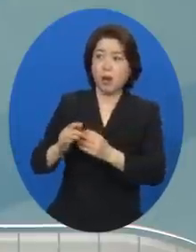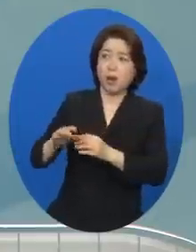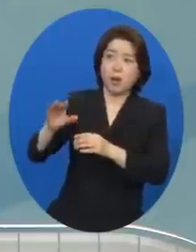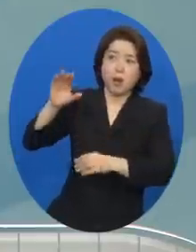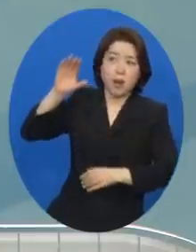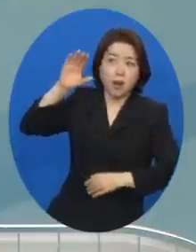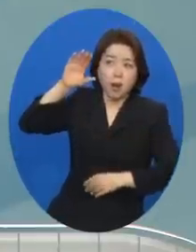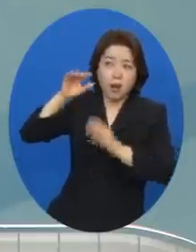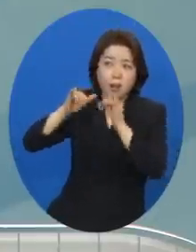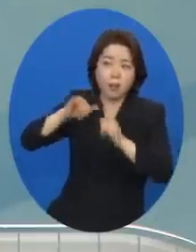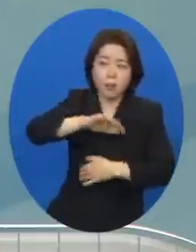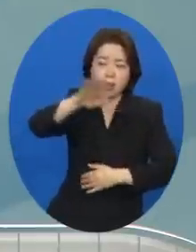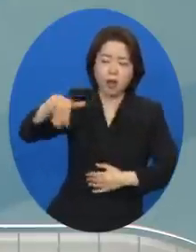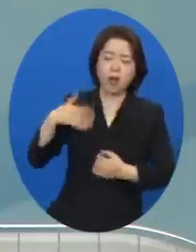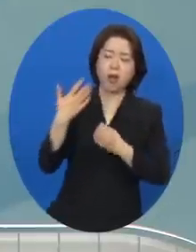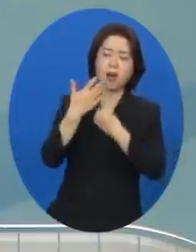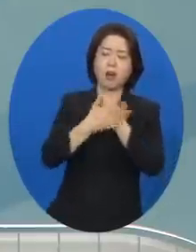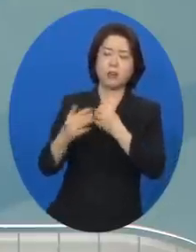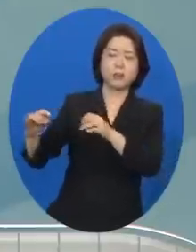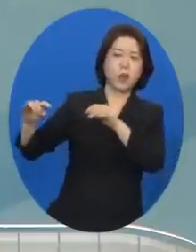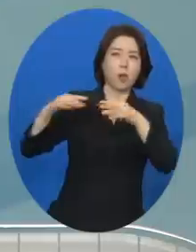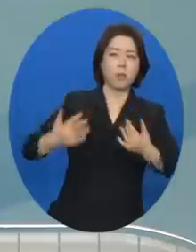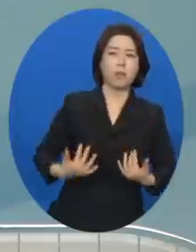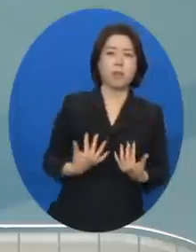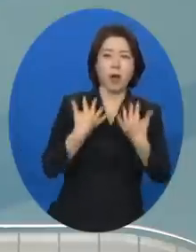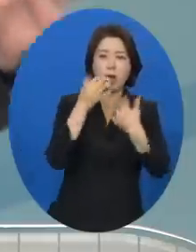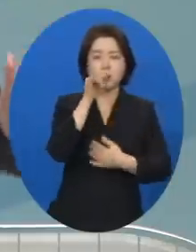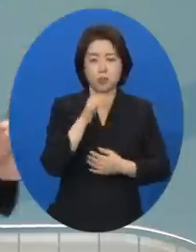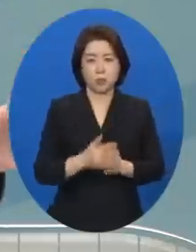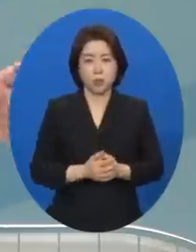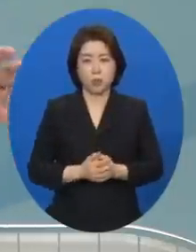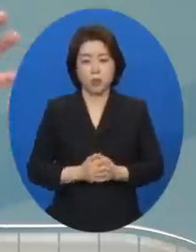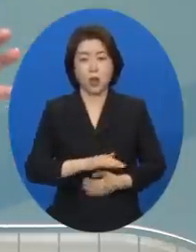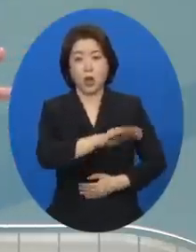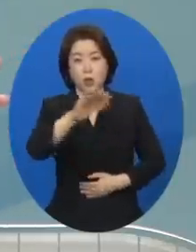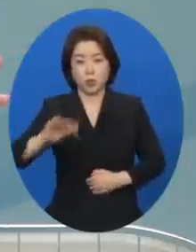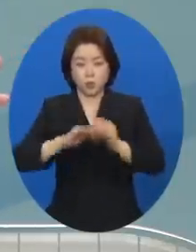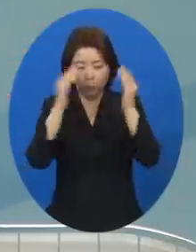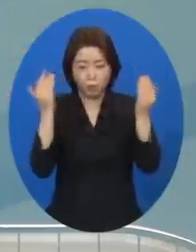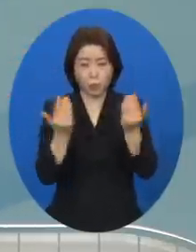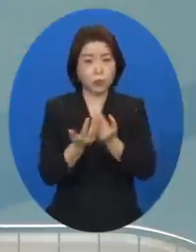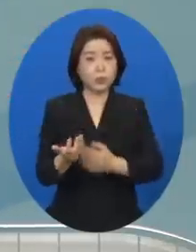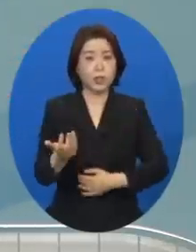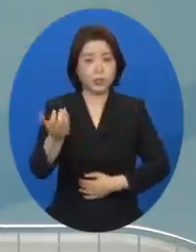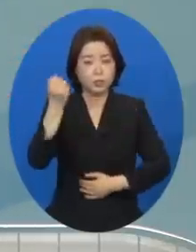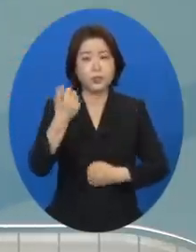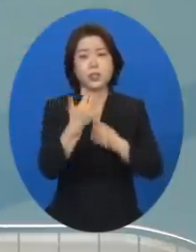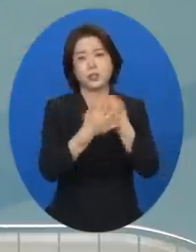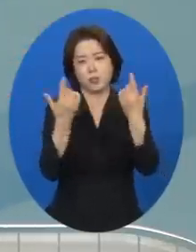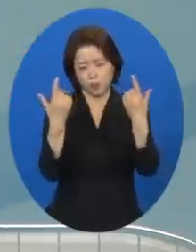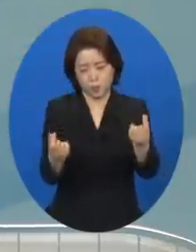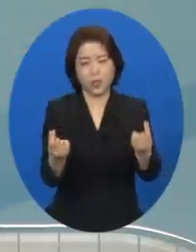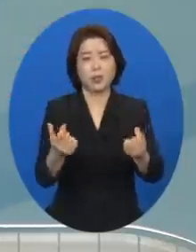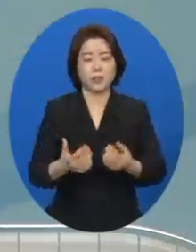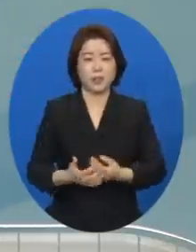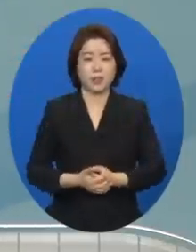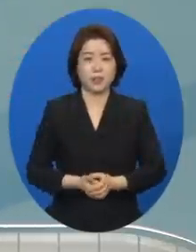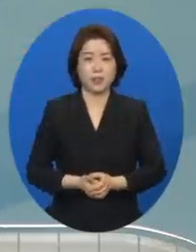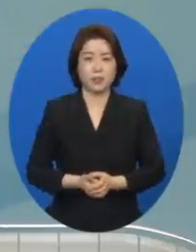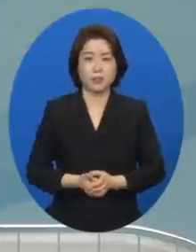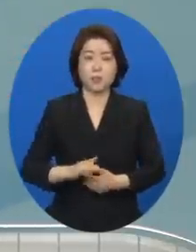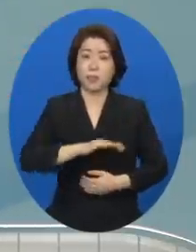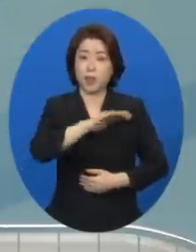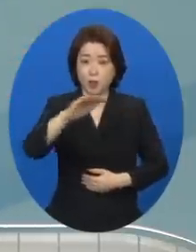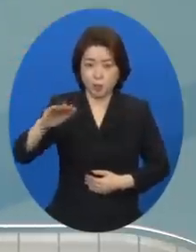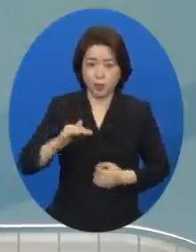은혜를 받는 말 여러분 우리 모두에게 지금 느려지는 은혜요 우리는